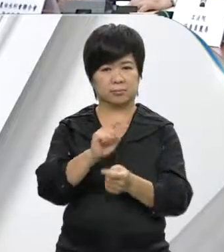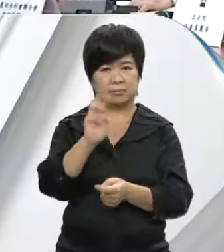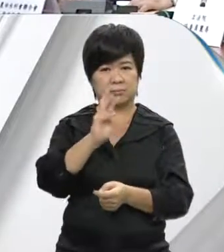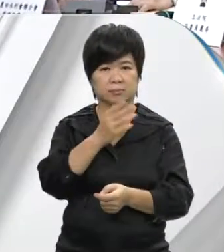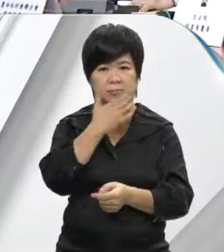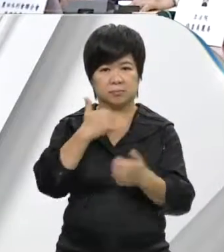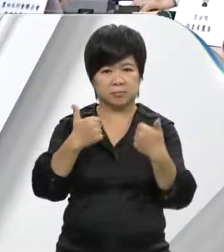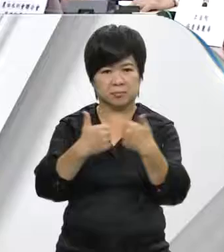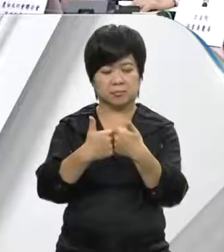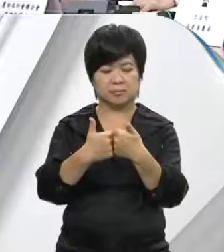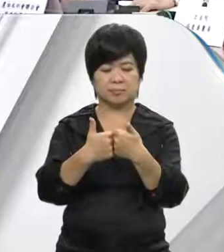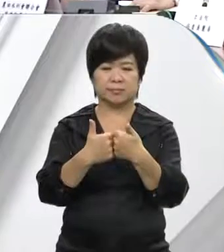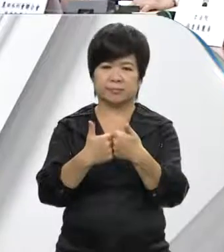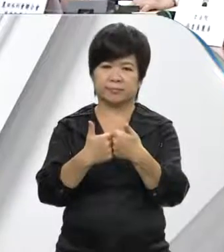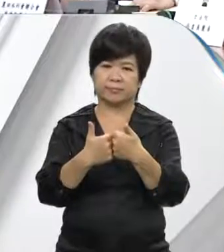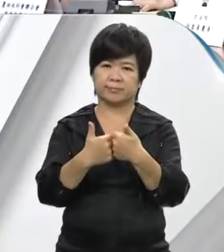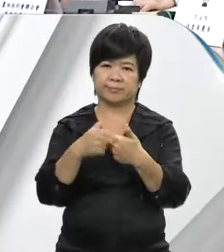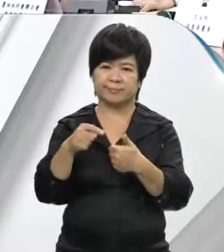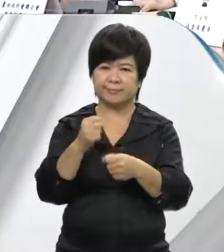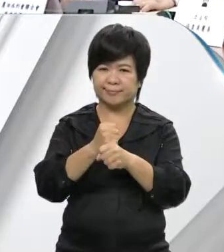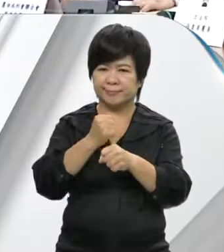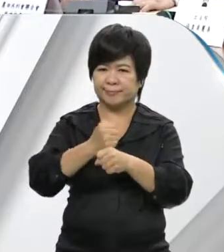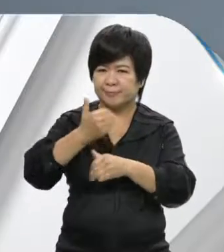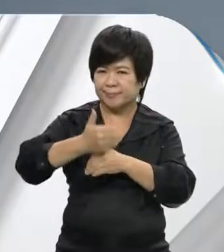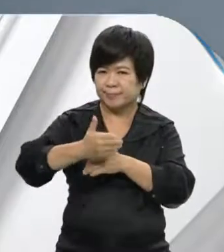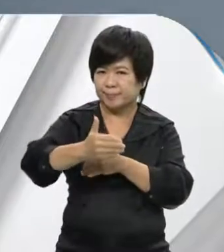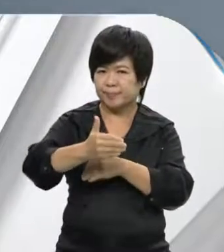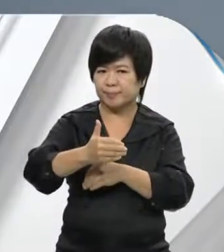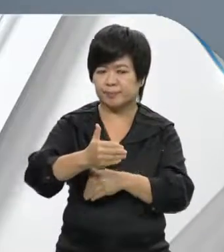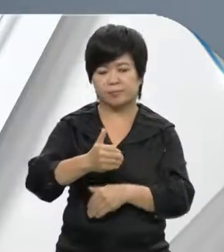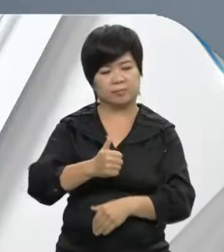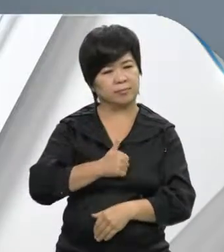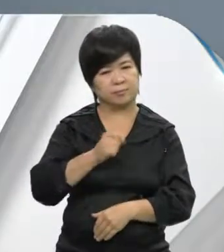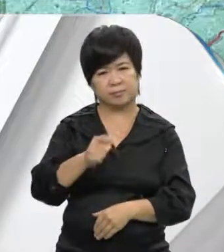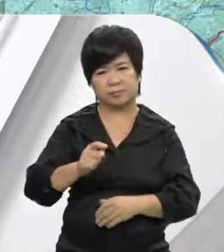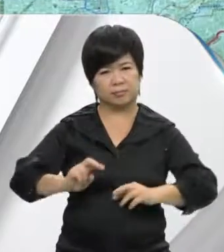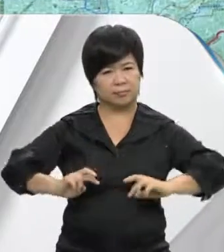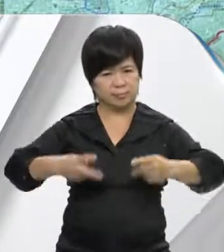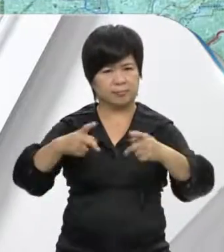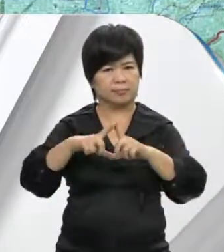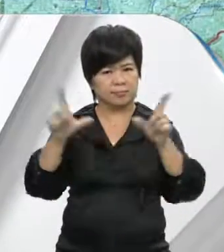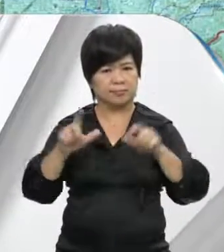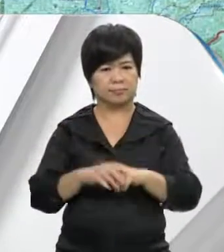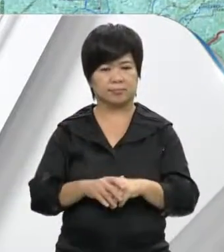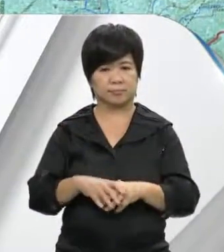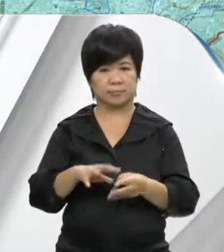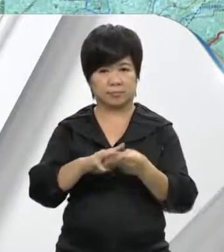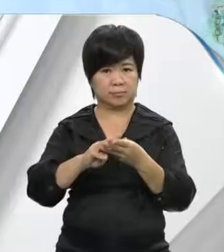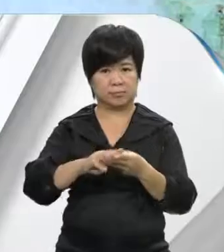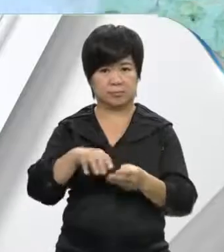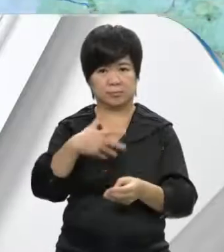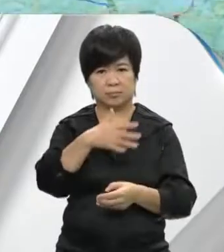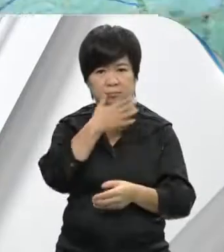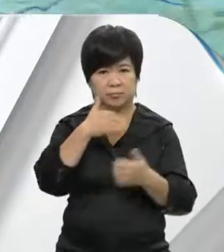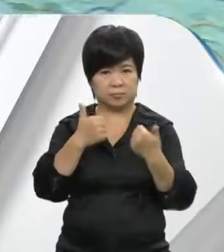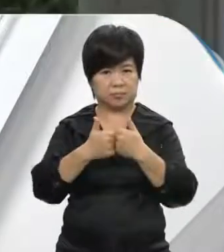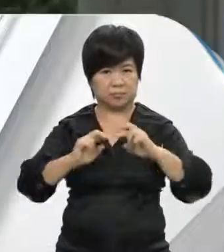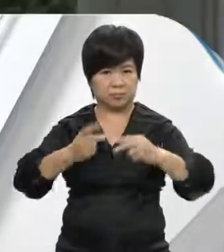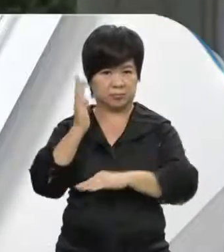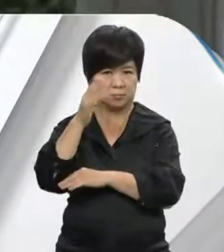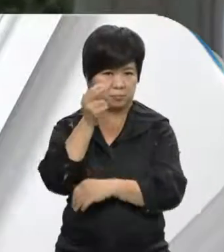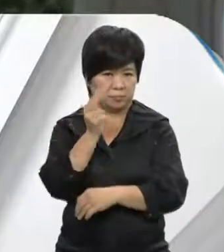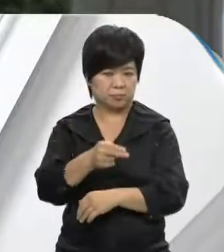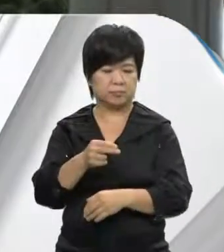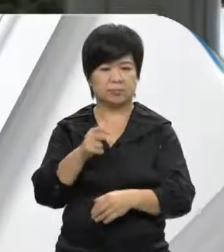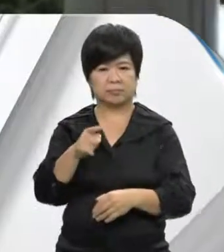的运作是一个很大的改变。 农田水利费改做官派，引起过多的